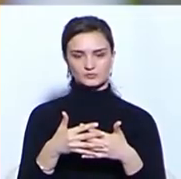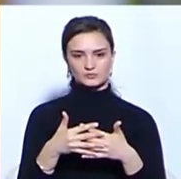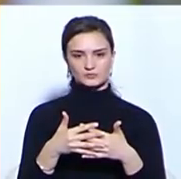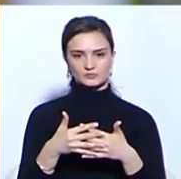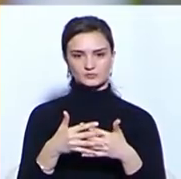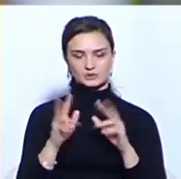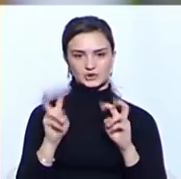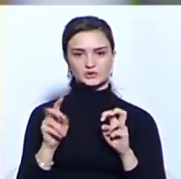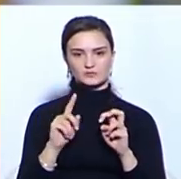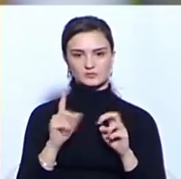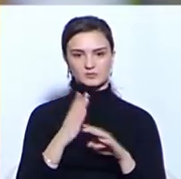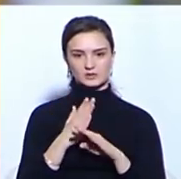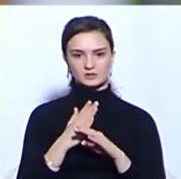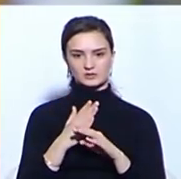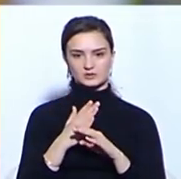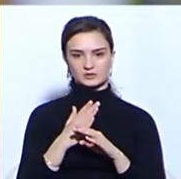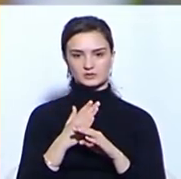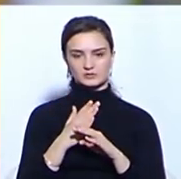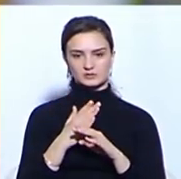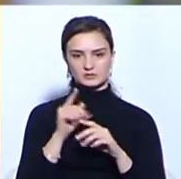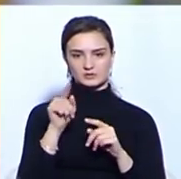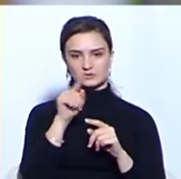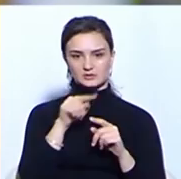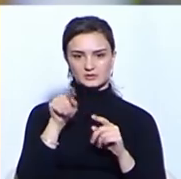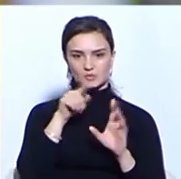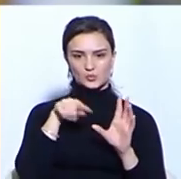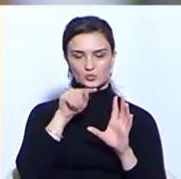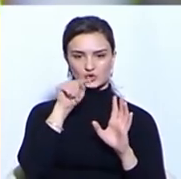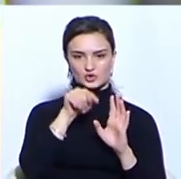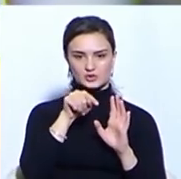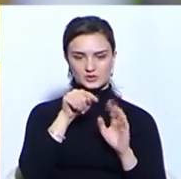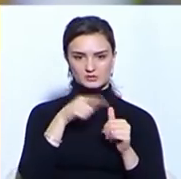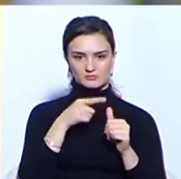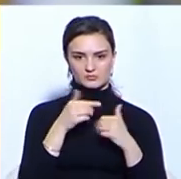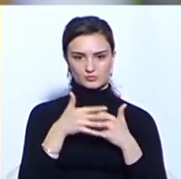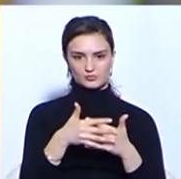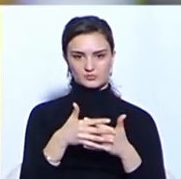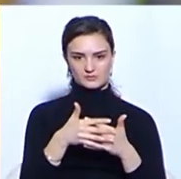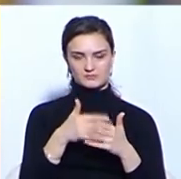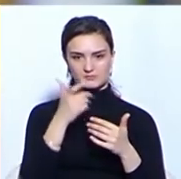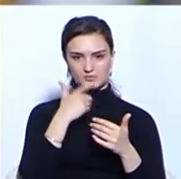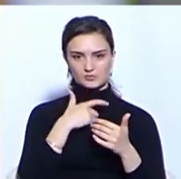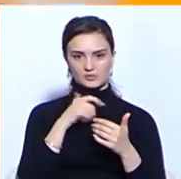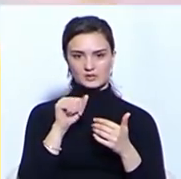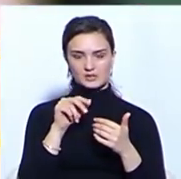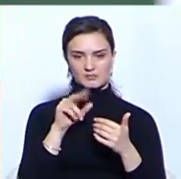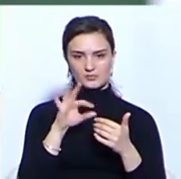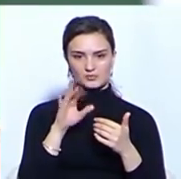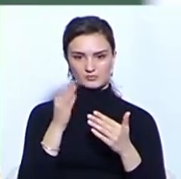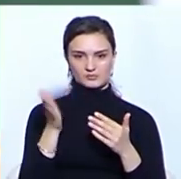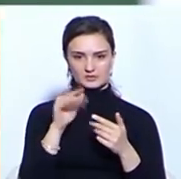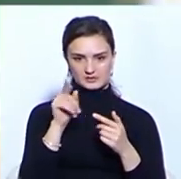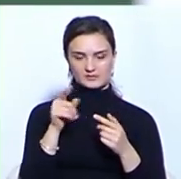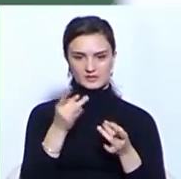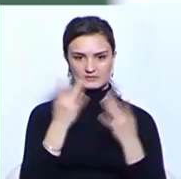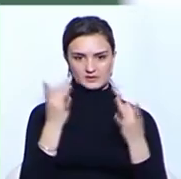ნიშნავს, რომ არის პროცესი მიმდინარეობს ღრუს შიგნით. ბატონო აპოლონ, აი ეს ამ შემთხვევაში მოდით